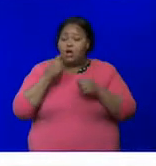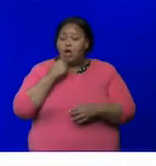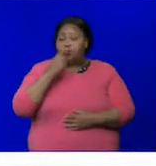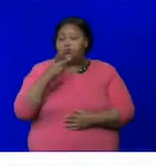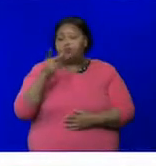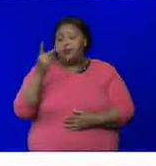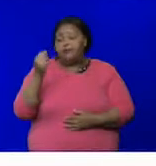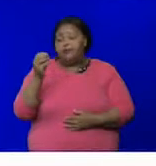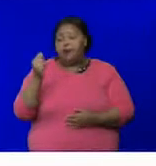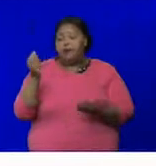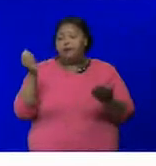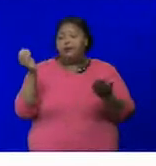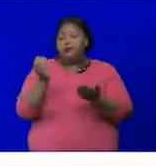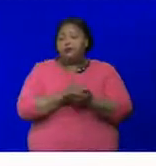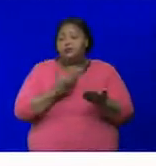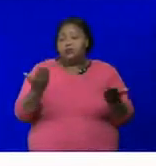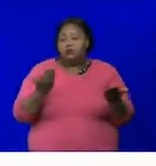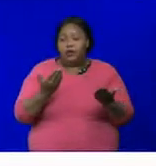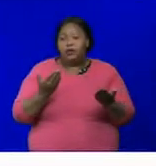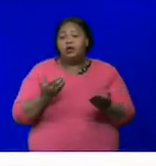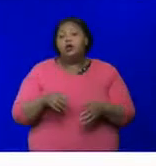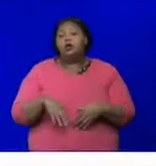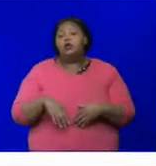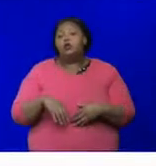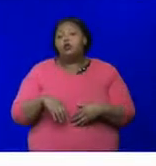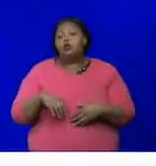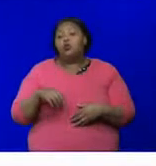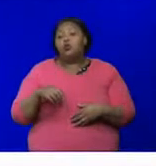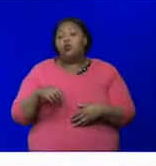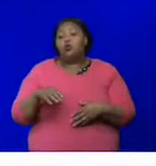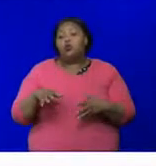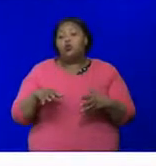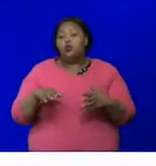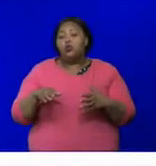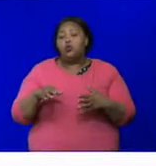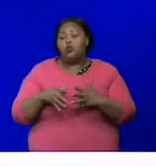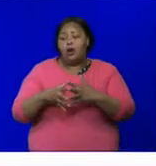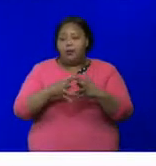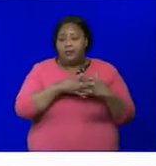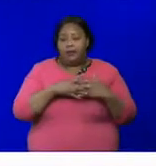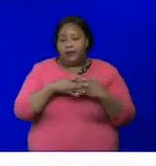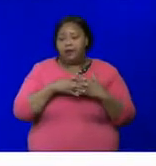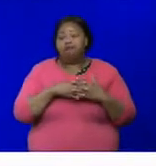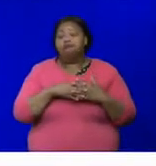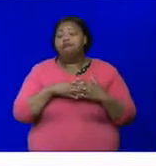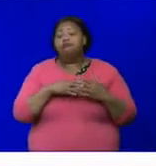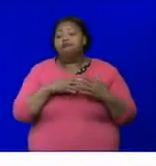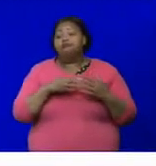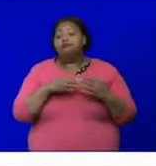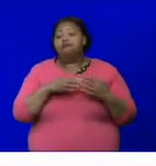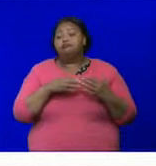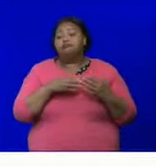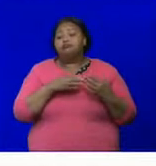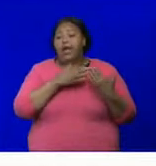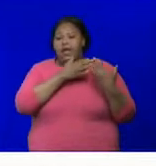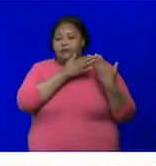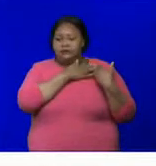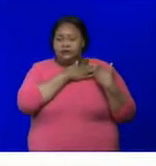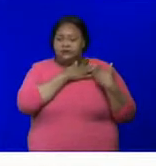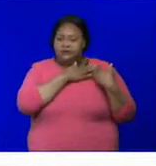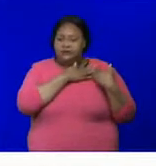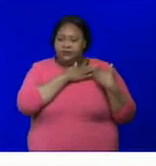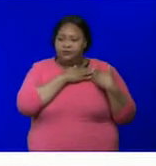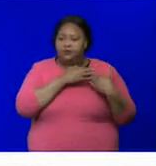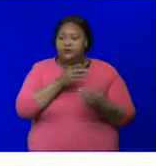nge-Ukraine Security Assistance Initiative. Lesimemetelo sekuthengwa kwempahla yempi silandzela likhetho leliqhutshwe live